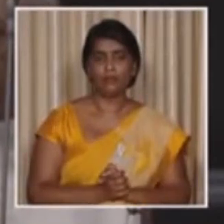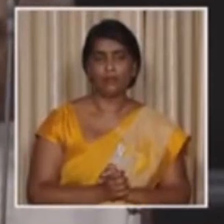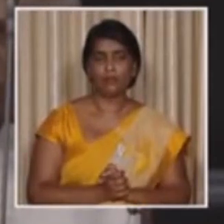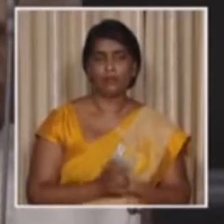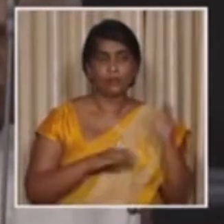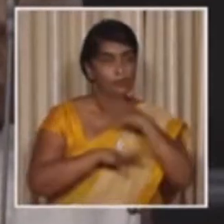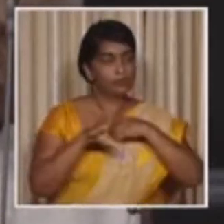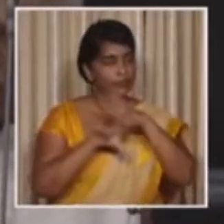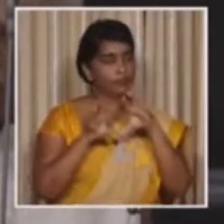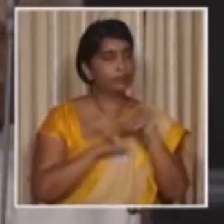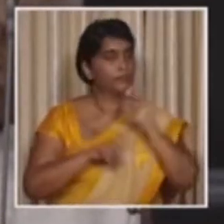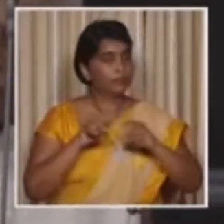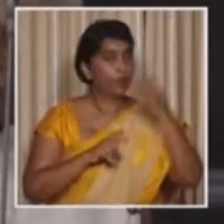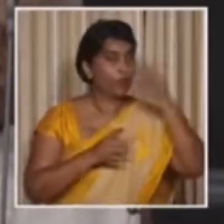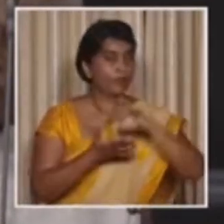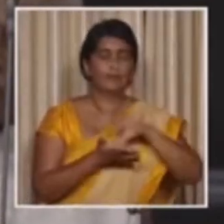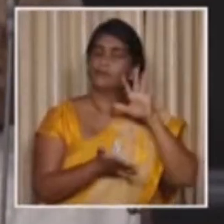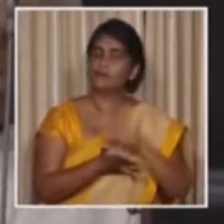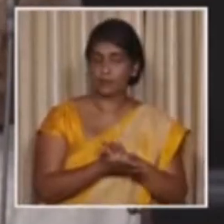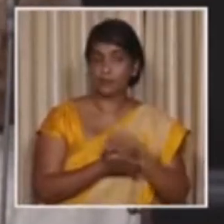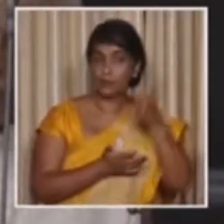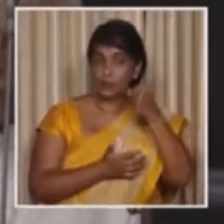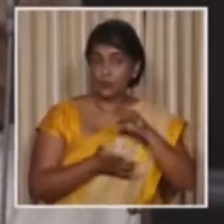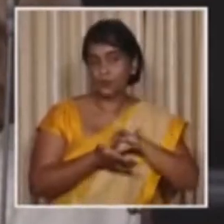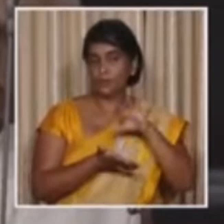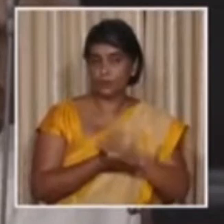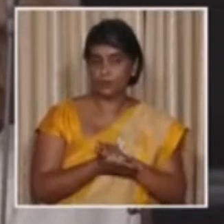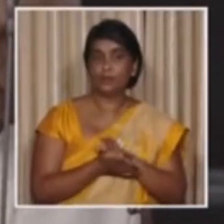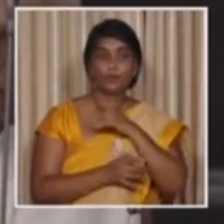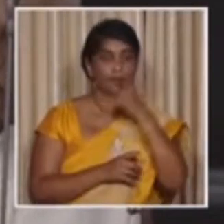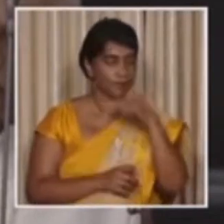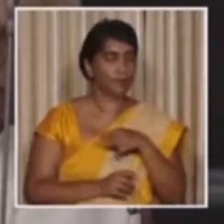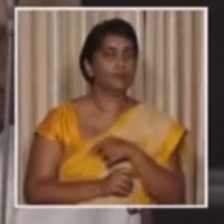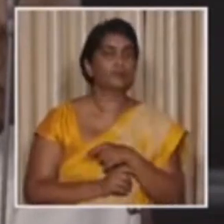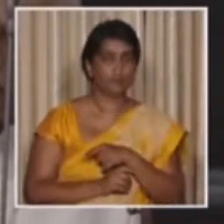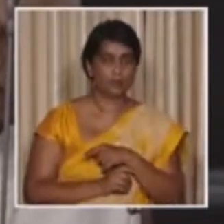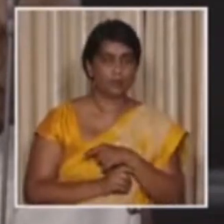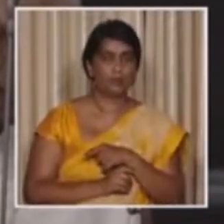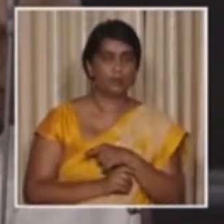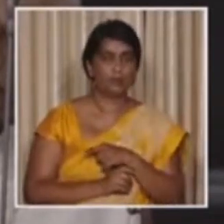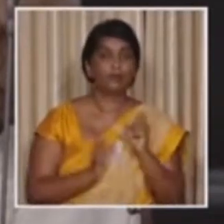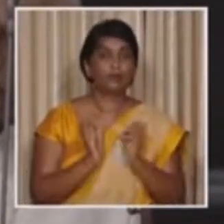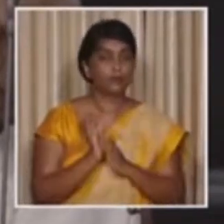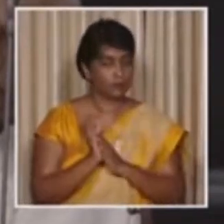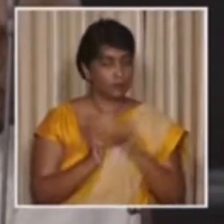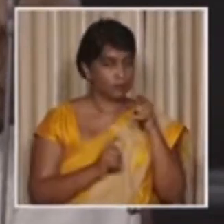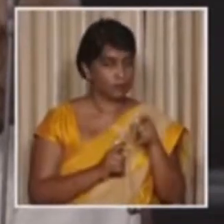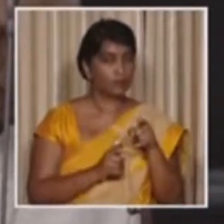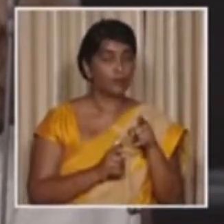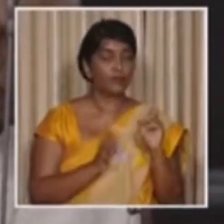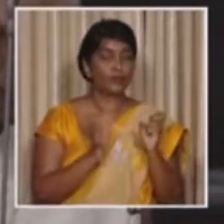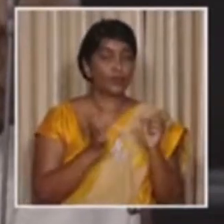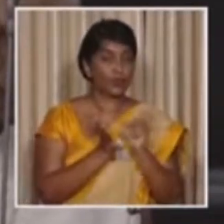එක සාකච්ඡා කරලා ඊට පස්සේ දිනයක් දාගන්න හරි දිනයක්. ඒත් ඒ නිසා ඒ අය ඒ කොමිටිය ගිහින් ඒ කොමිෂන්ම